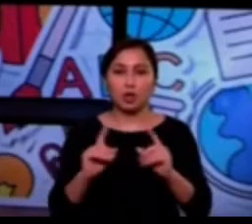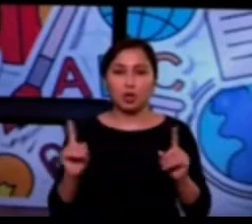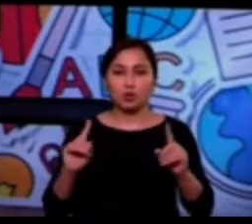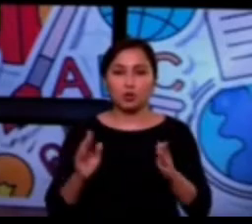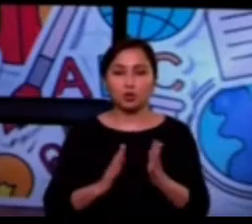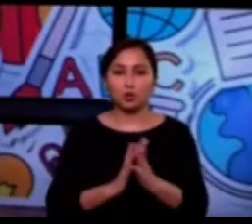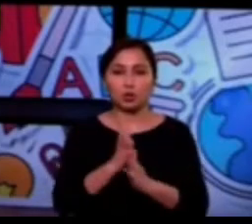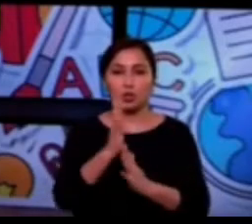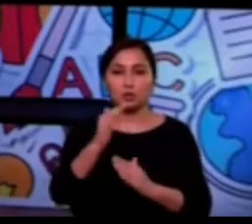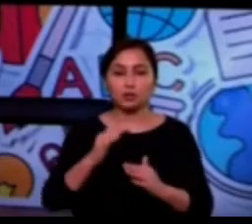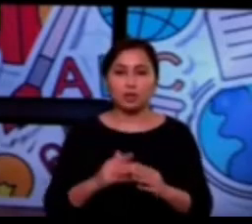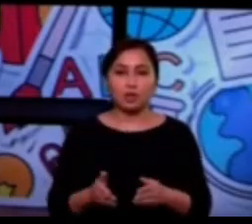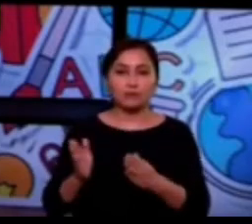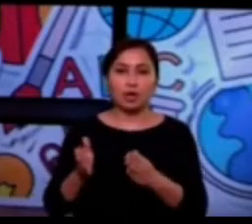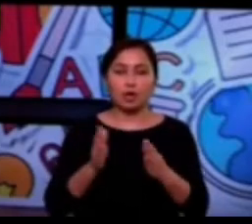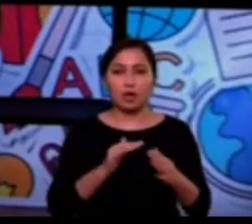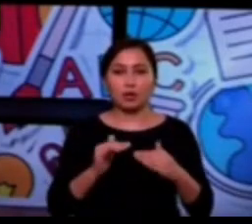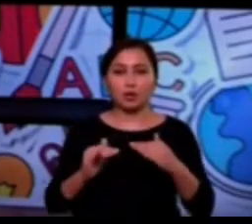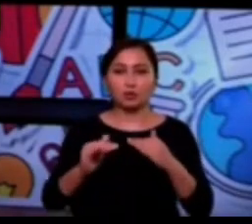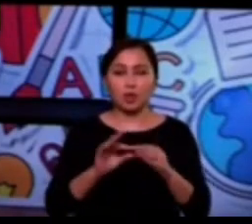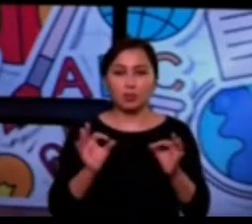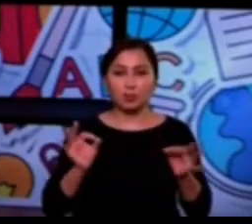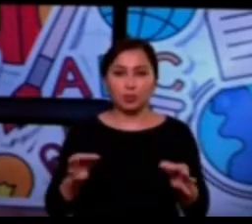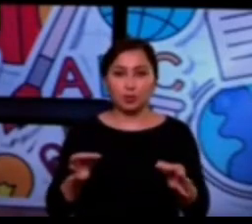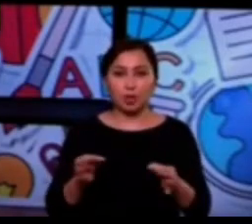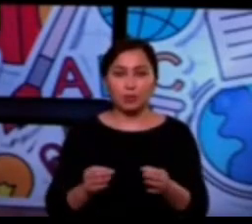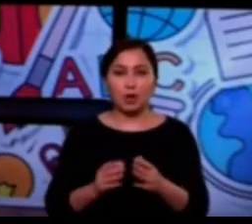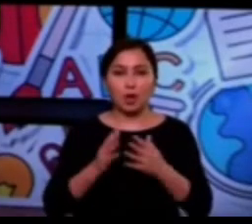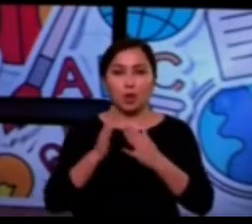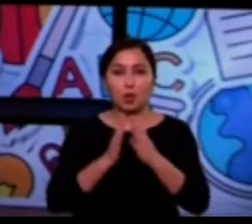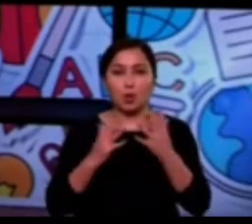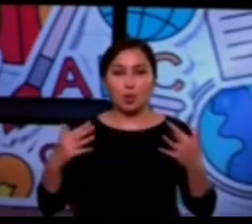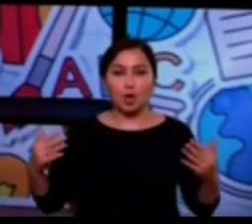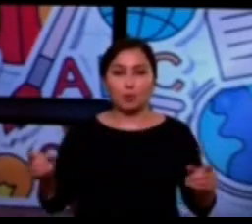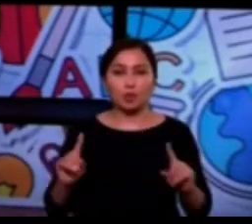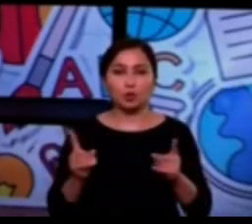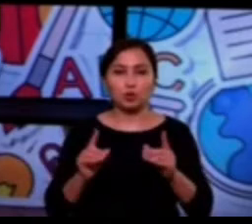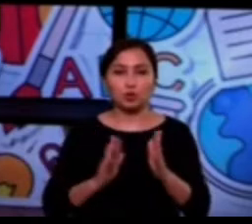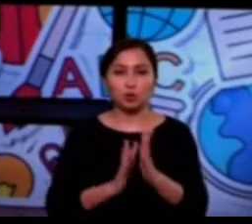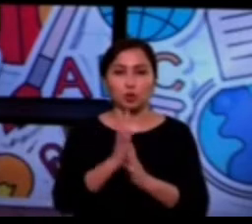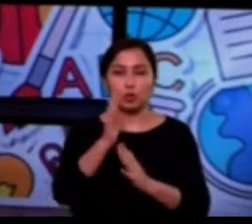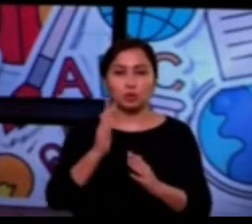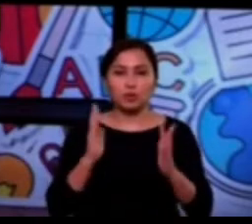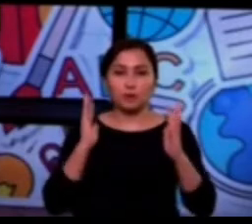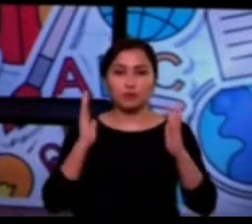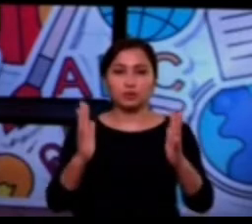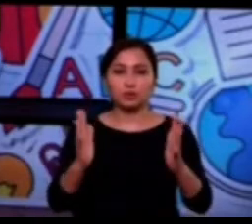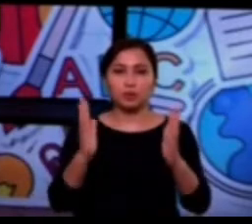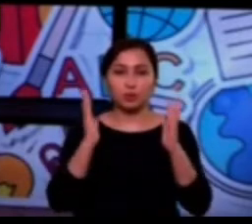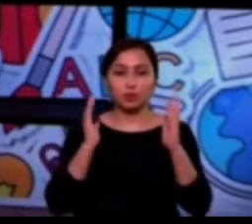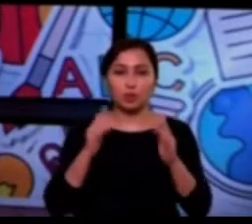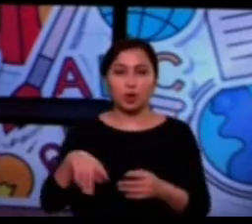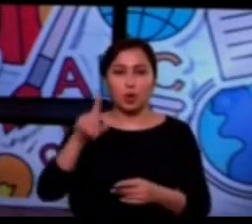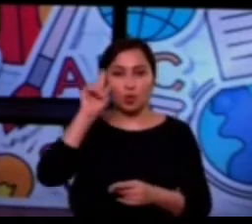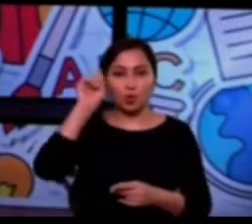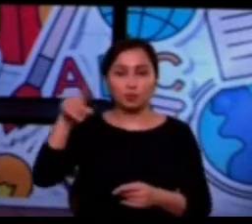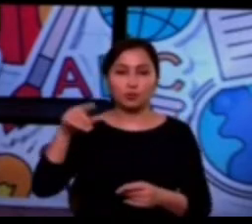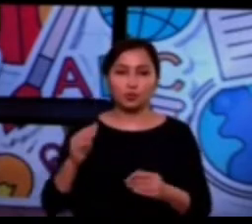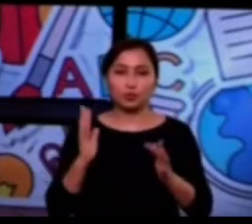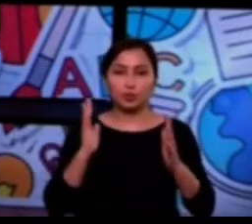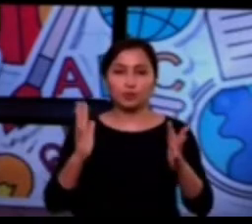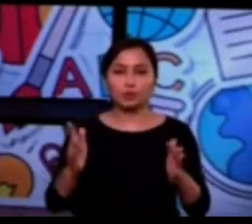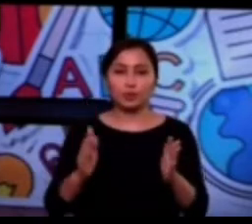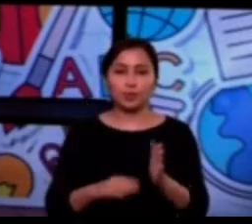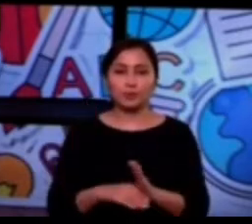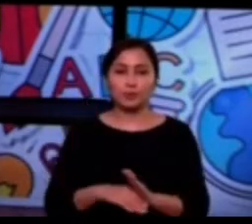А что растет в огороде? Правильно, овощи. А что растет в саду? Умнички, в саду